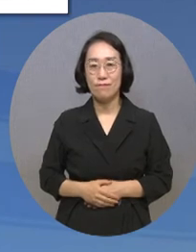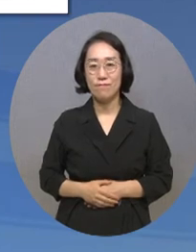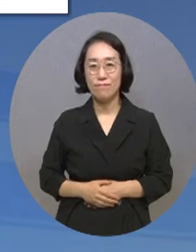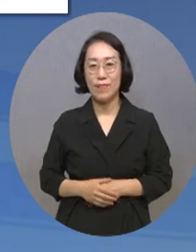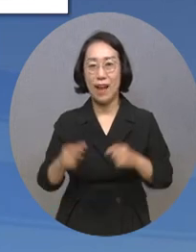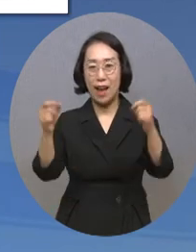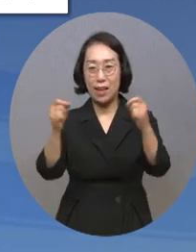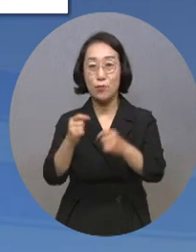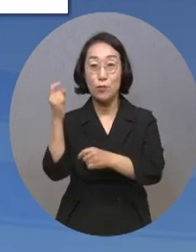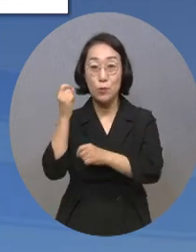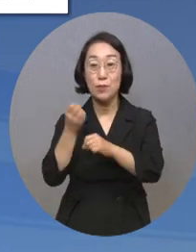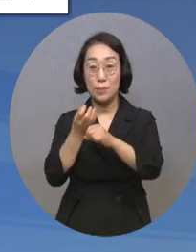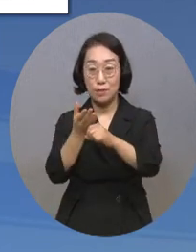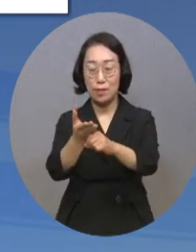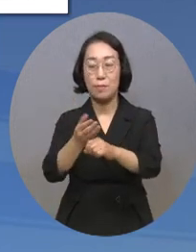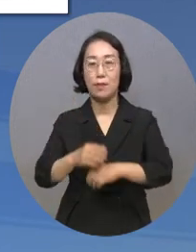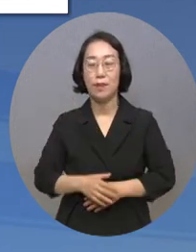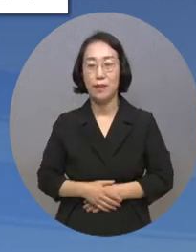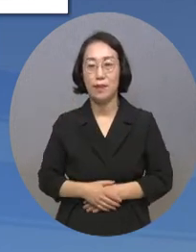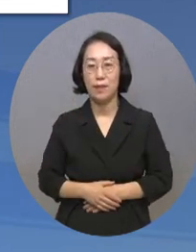이어서 간추린 뉴스 전해드립니다.